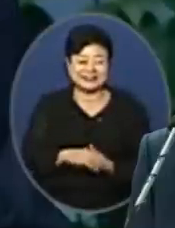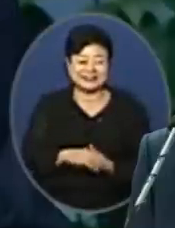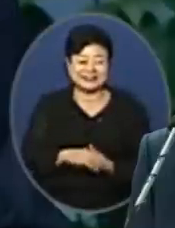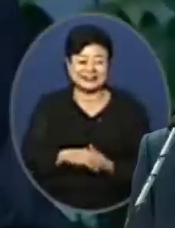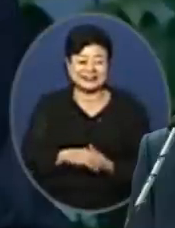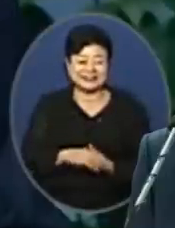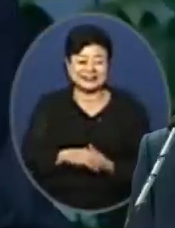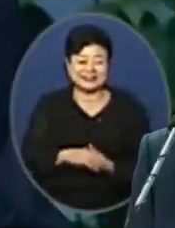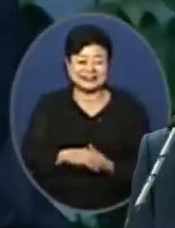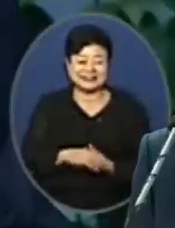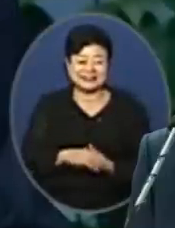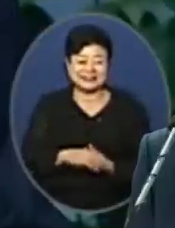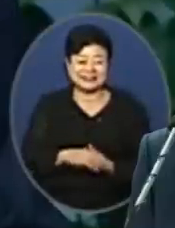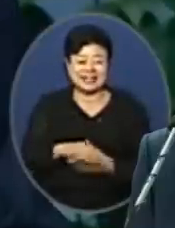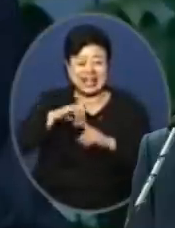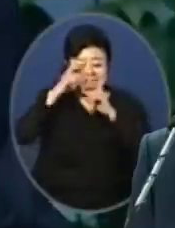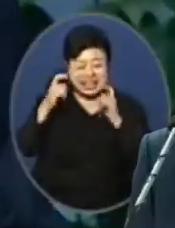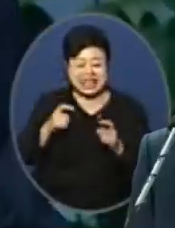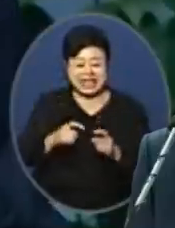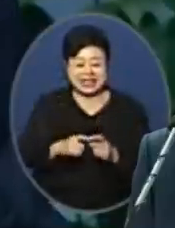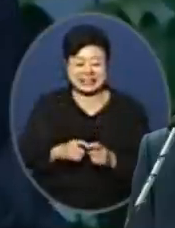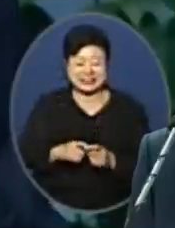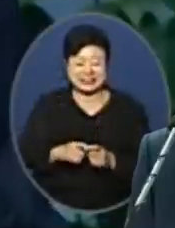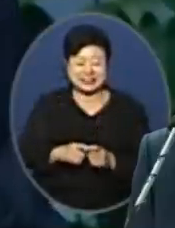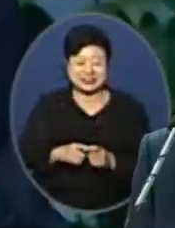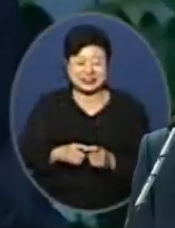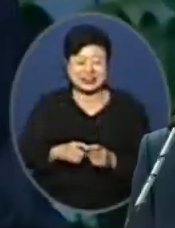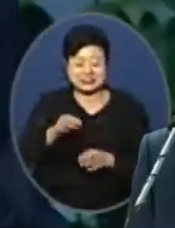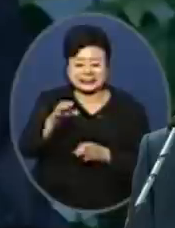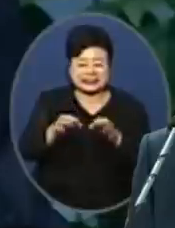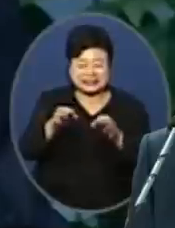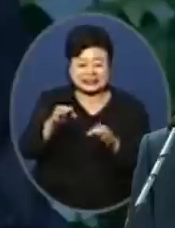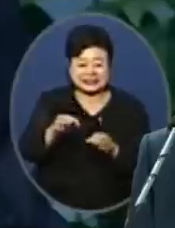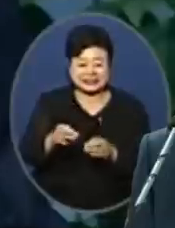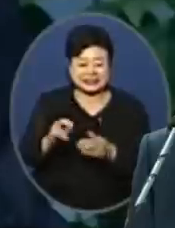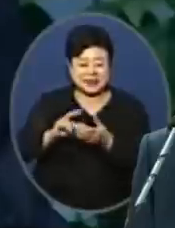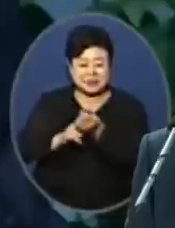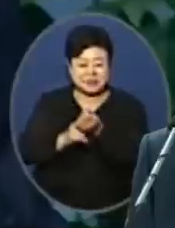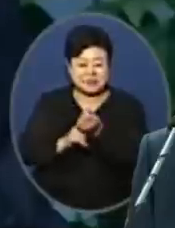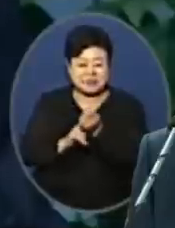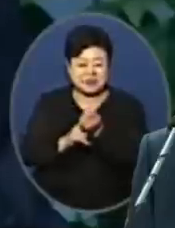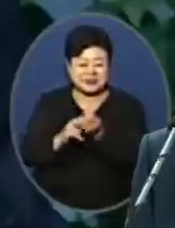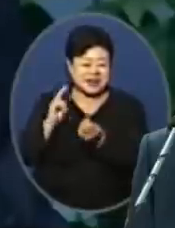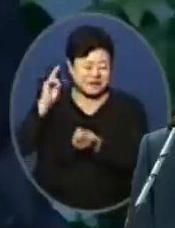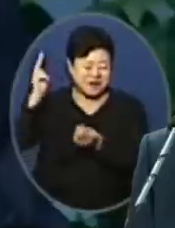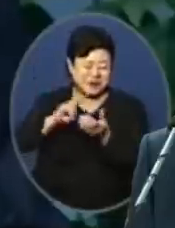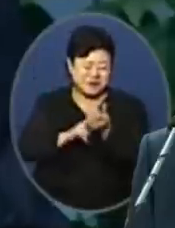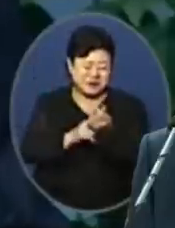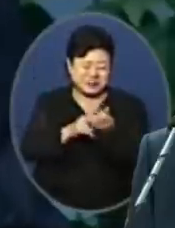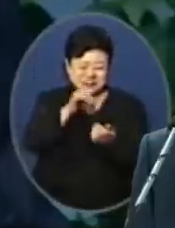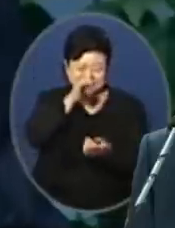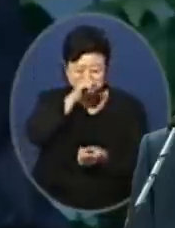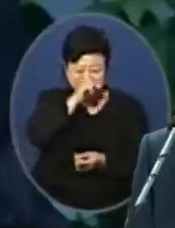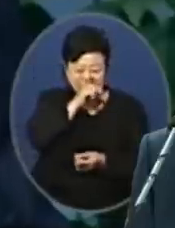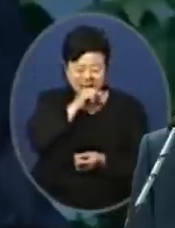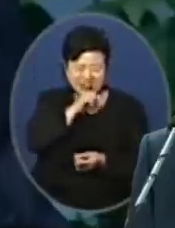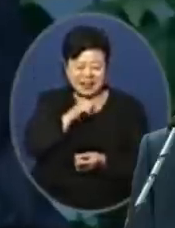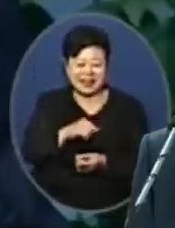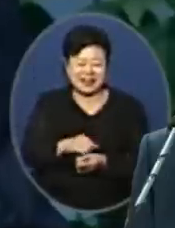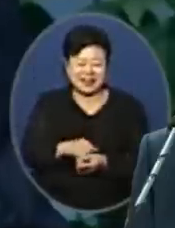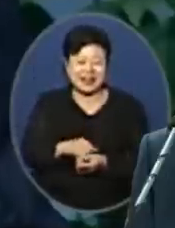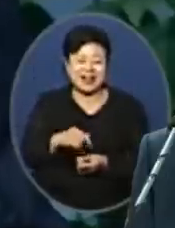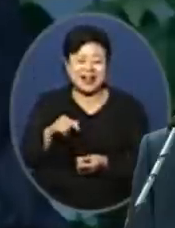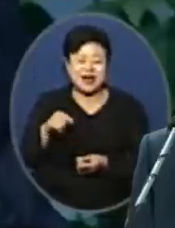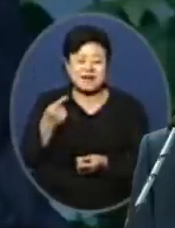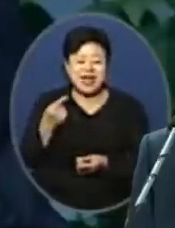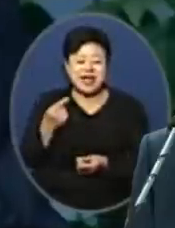요사이 자가 영업을 할 수 있는 길이 어려운데 미용실 하나 낼까? 100m 안에 6개